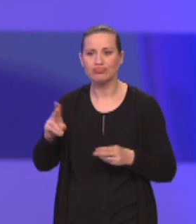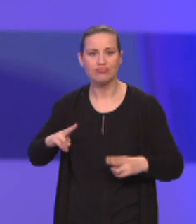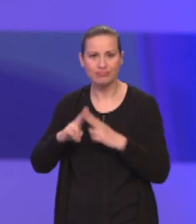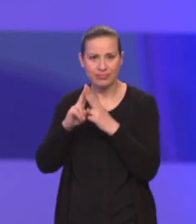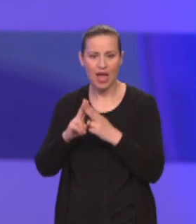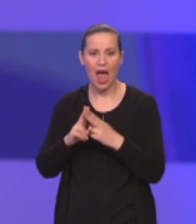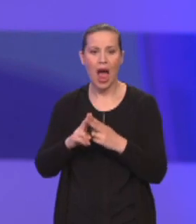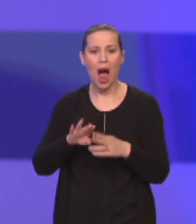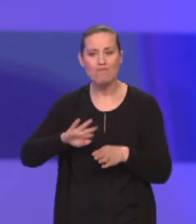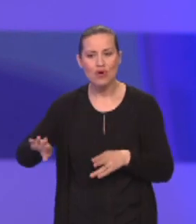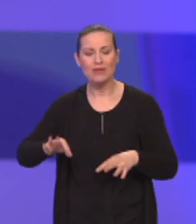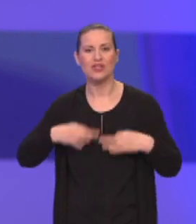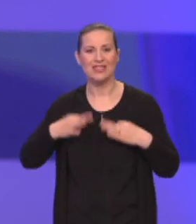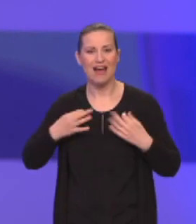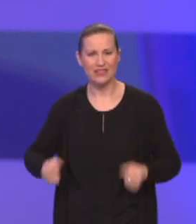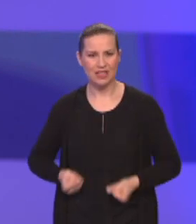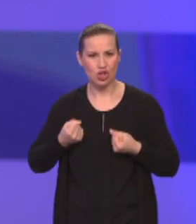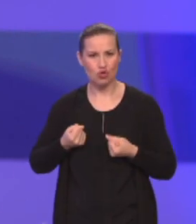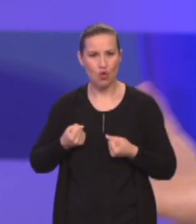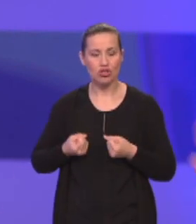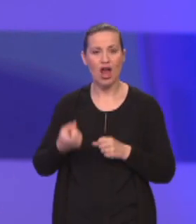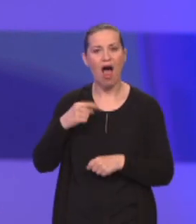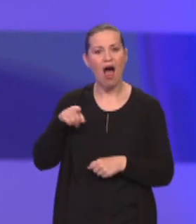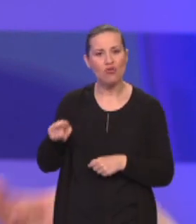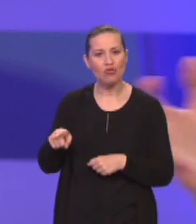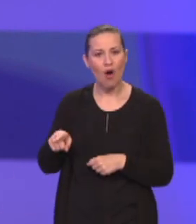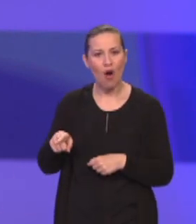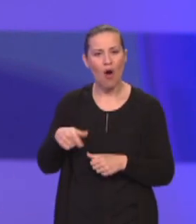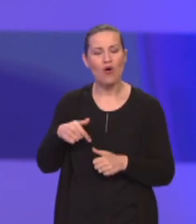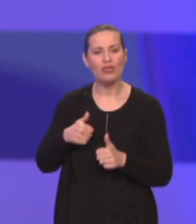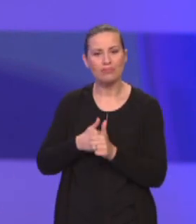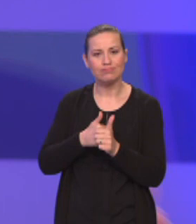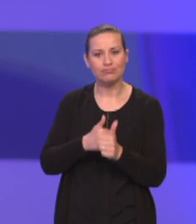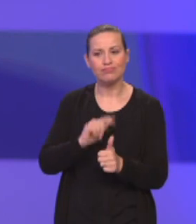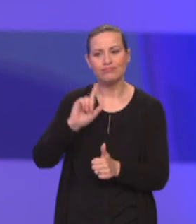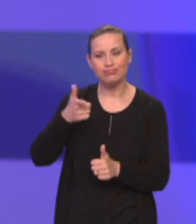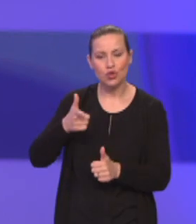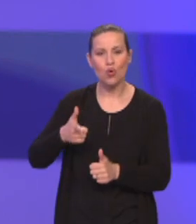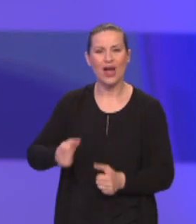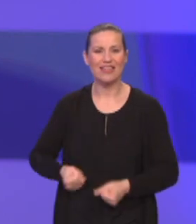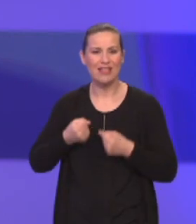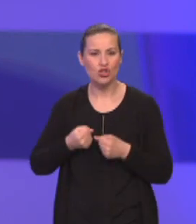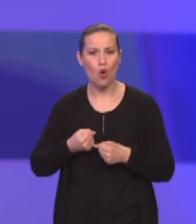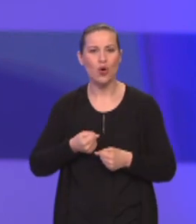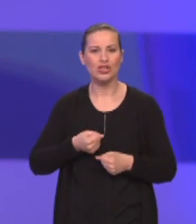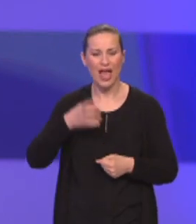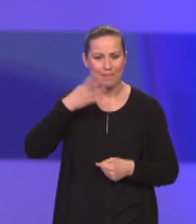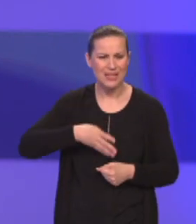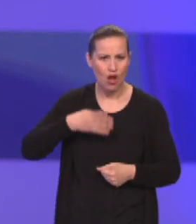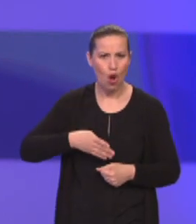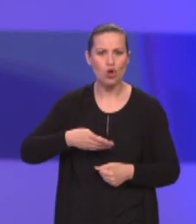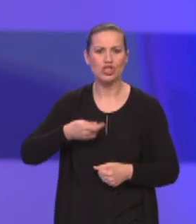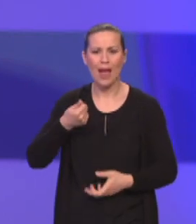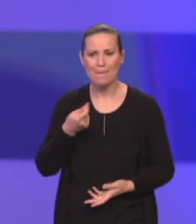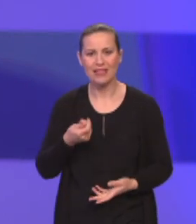A kad čovjeku dođu zdravstvene poteškoće, automatski nekako su popraćene i svim drugim poteškoćama, od psihološkim, materijalnim i